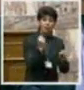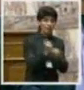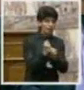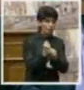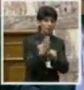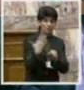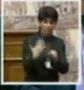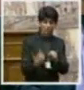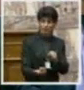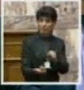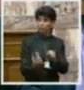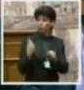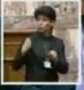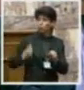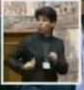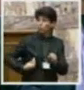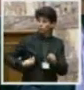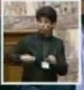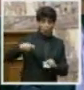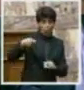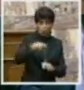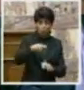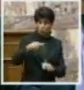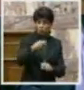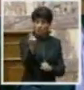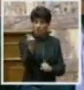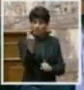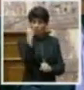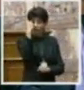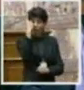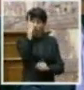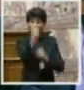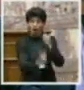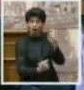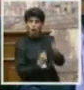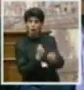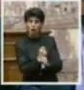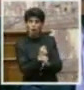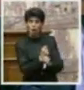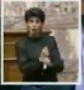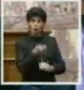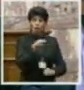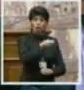έχουν να πάρουν από το δημόσιο χρήματα εδώ και ένα χρόνο.